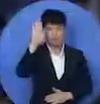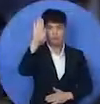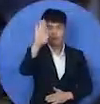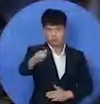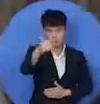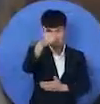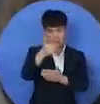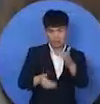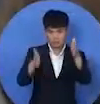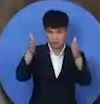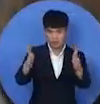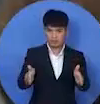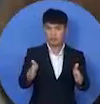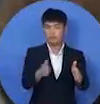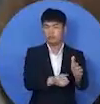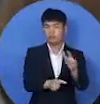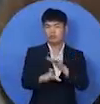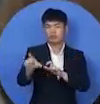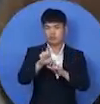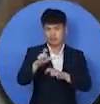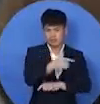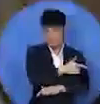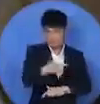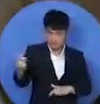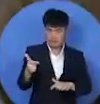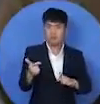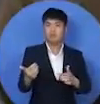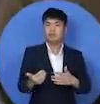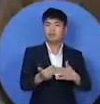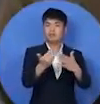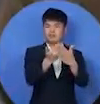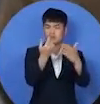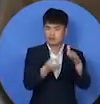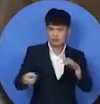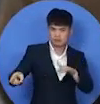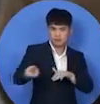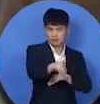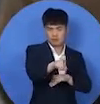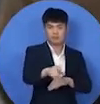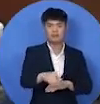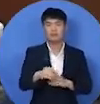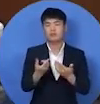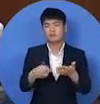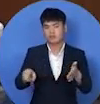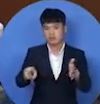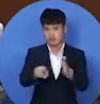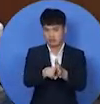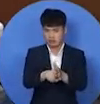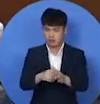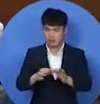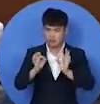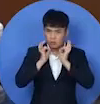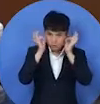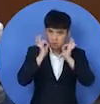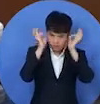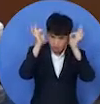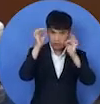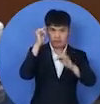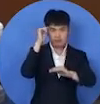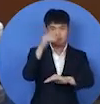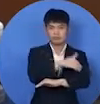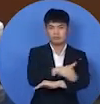성과를 마무리하고 남은 하반기도 더 큰 도약, 더 알찬 성장으로 시민이 행복한 살기 좋은 도시 천안을